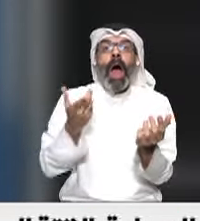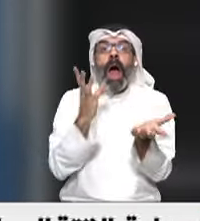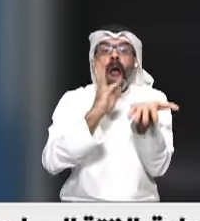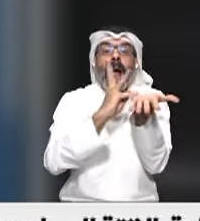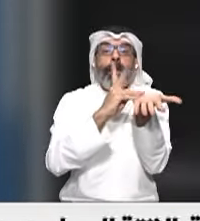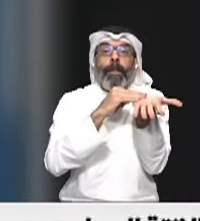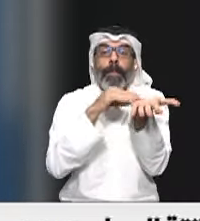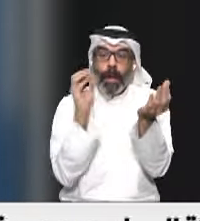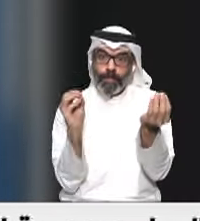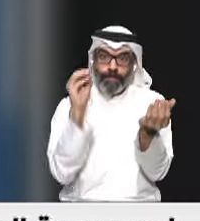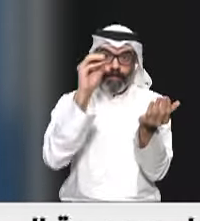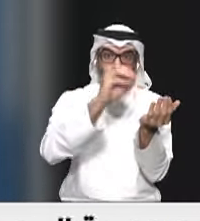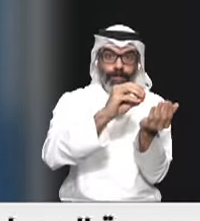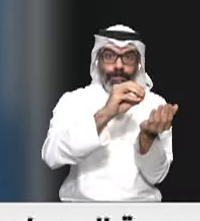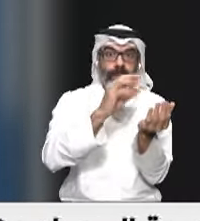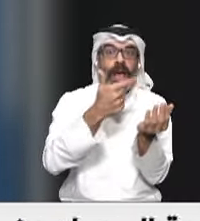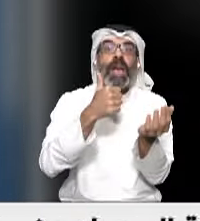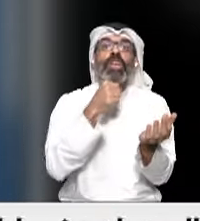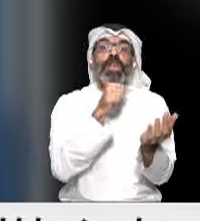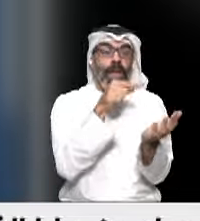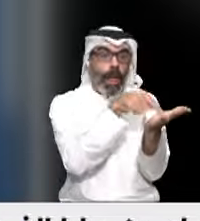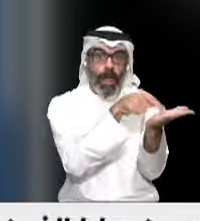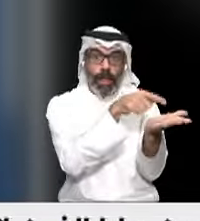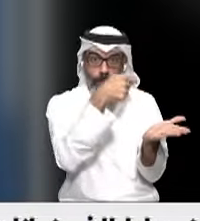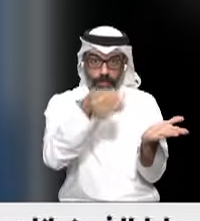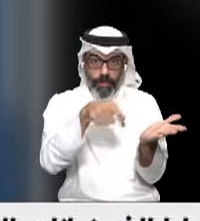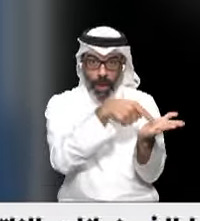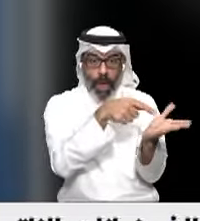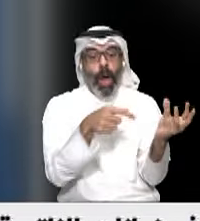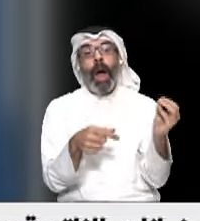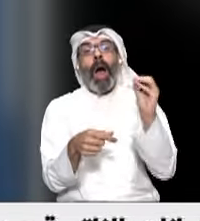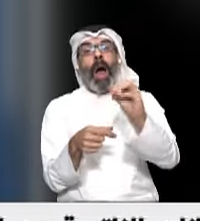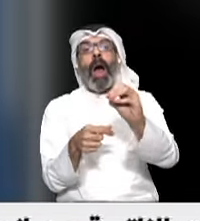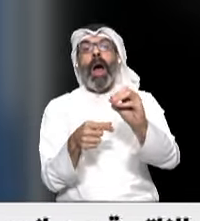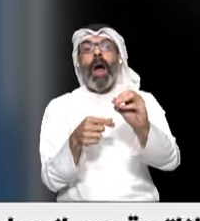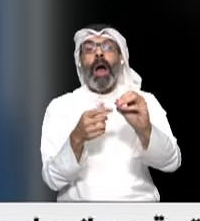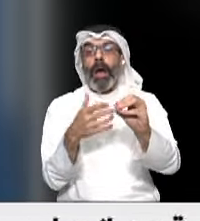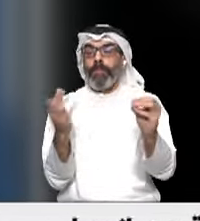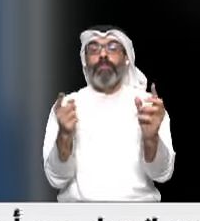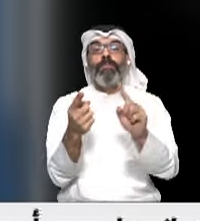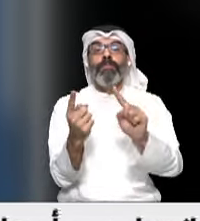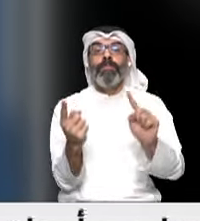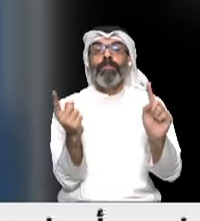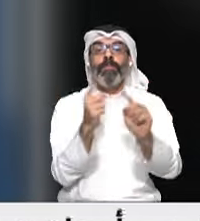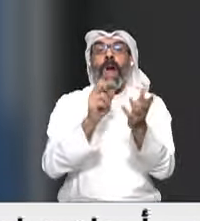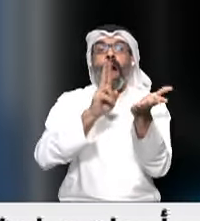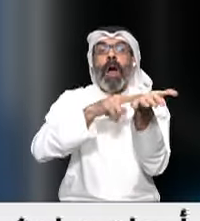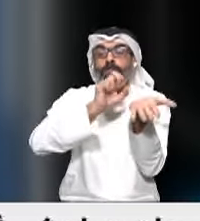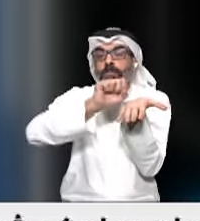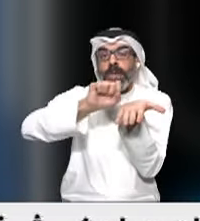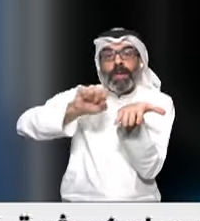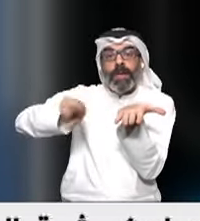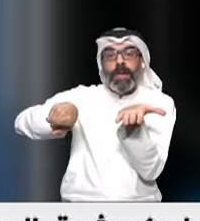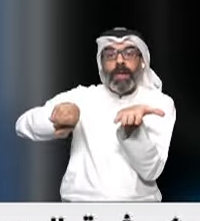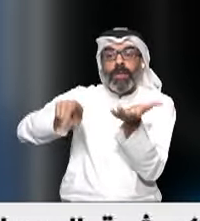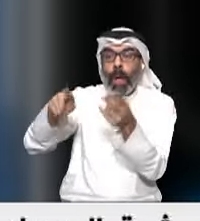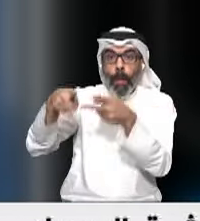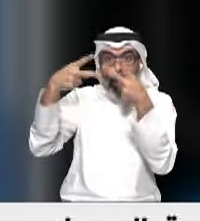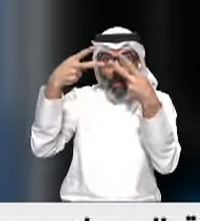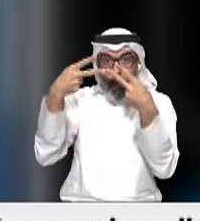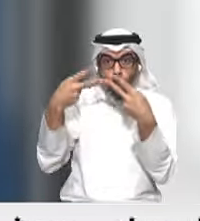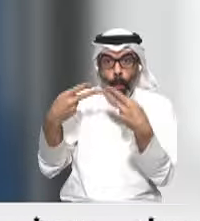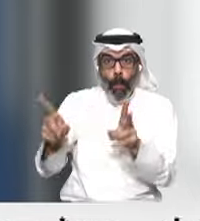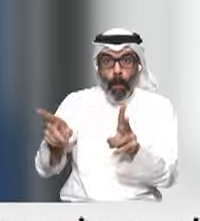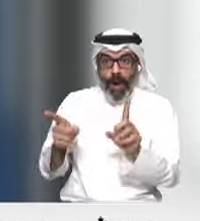للمالك الجديد يرسل الاشعار يستقبل الشاري اشعار في موافقه على